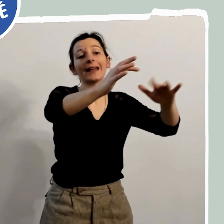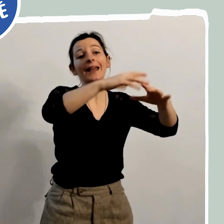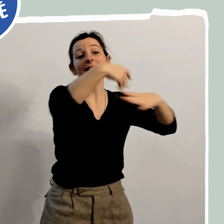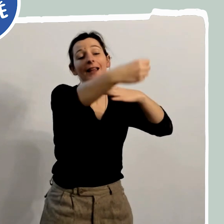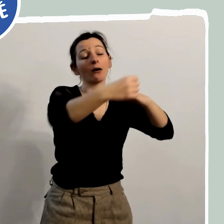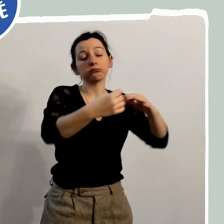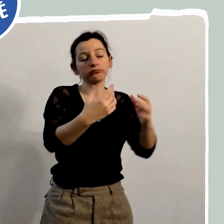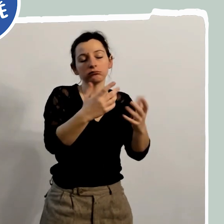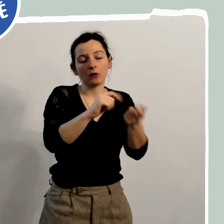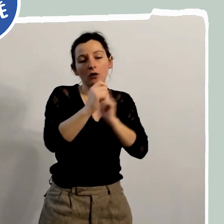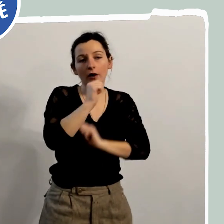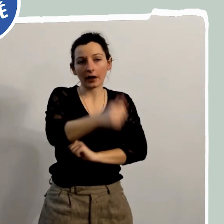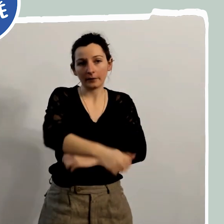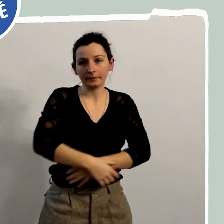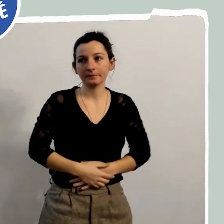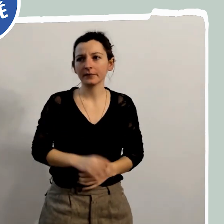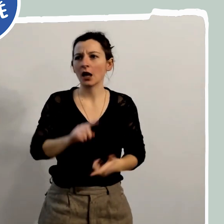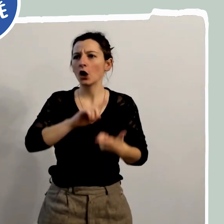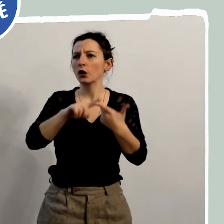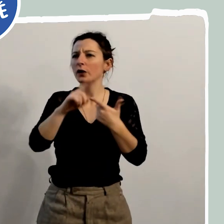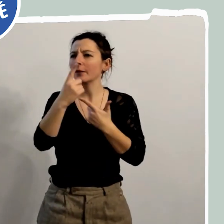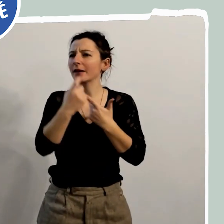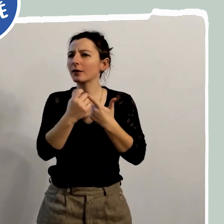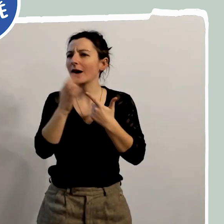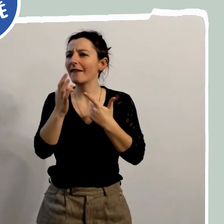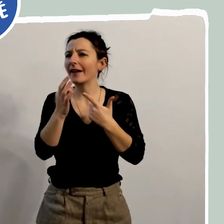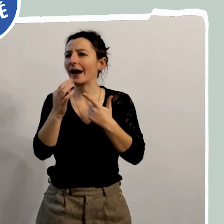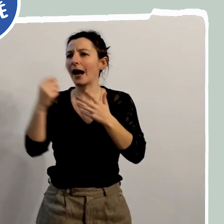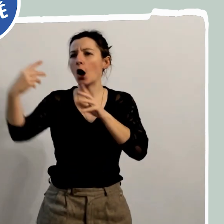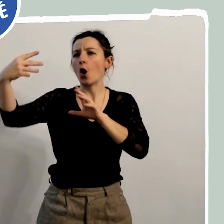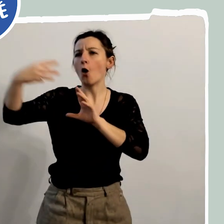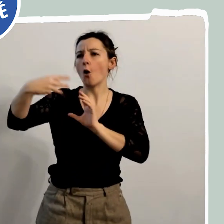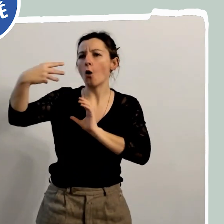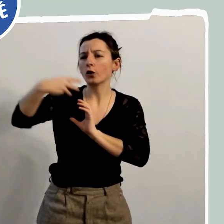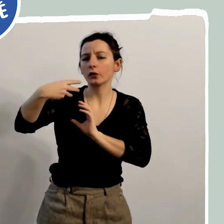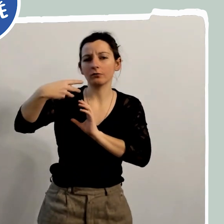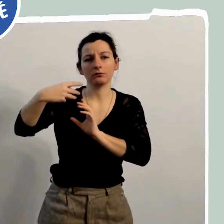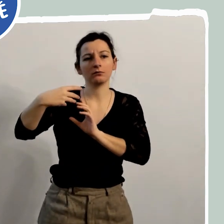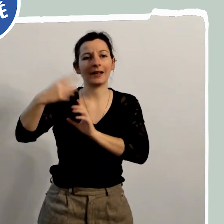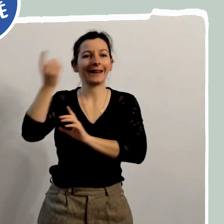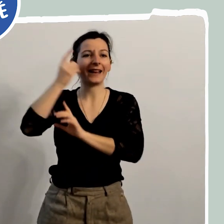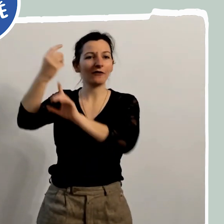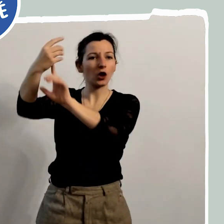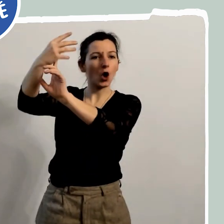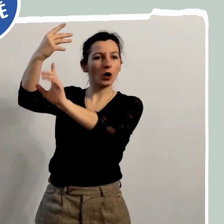spermatozoïdes. Le deuxième, c'était... Les ondes. Les ondes, ah oui. Alors les ondes,